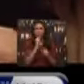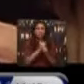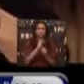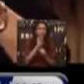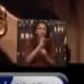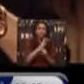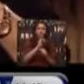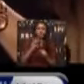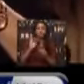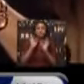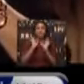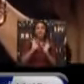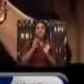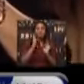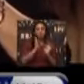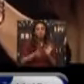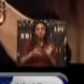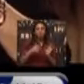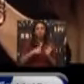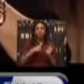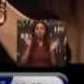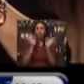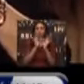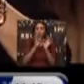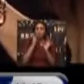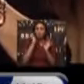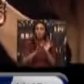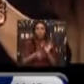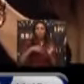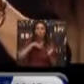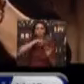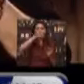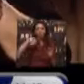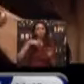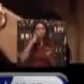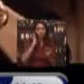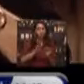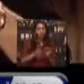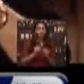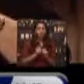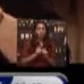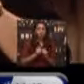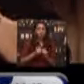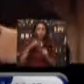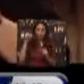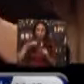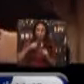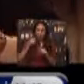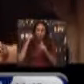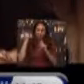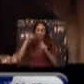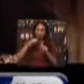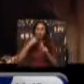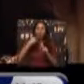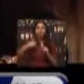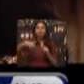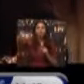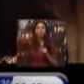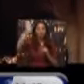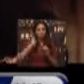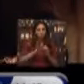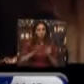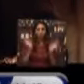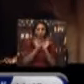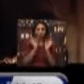الحياة بتنسينا طلباتها كتير، لكن كلنا نستطيع ان احنا نحب بالطريقة دي